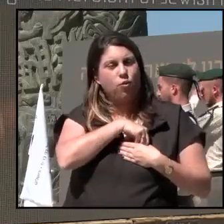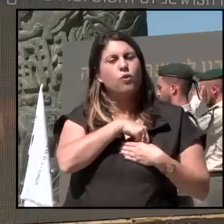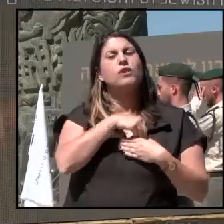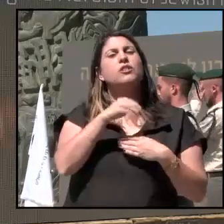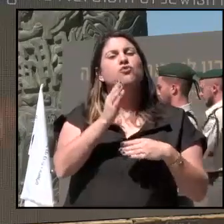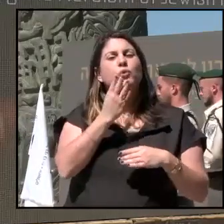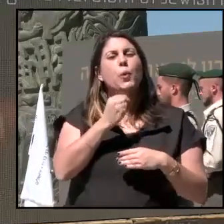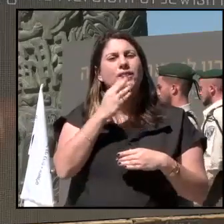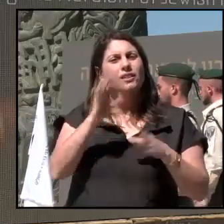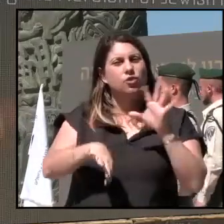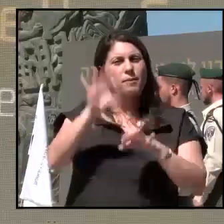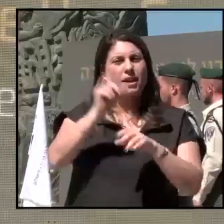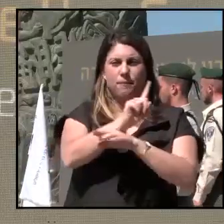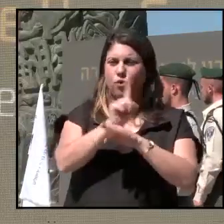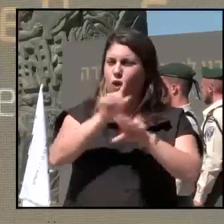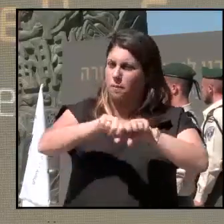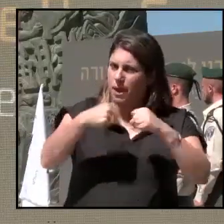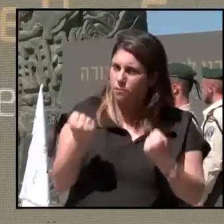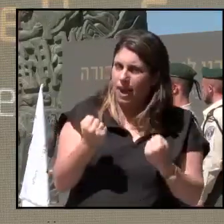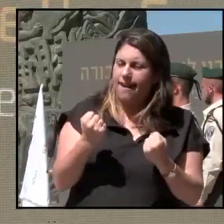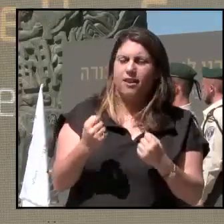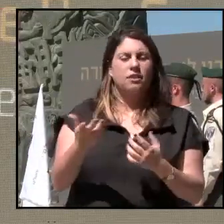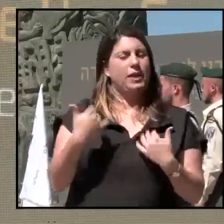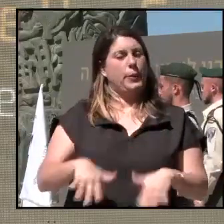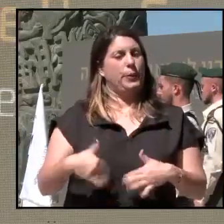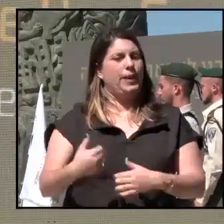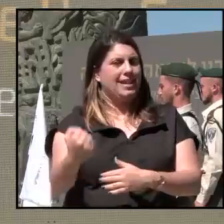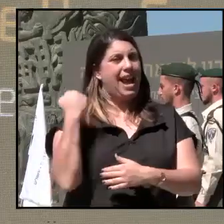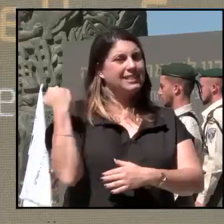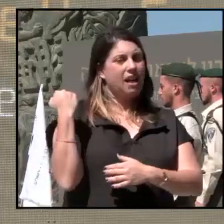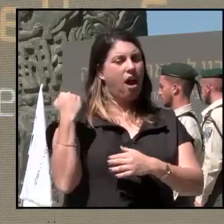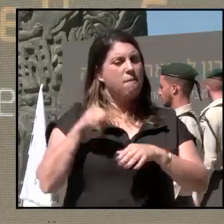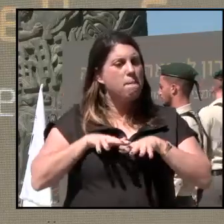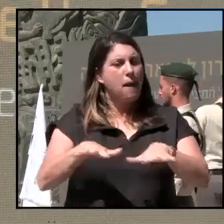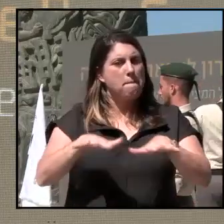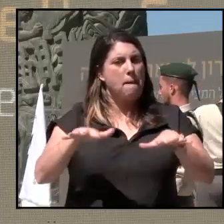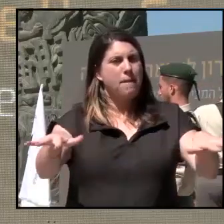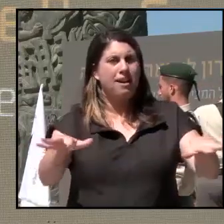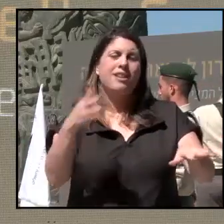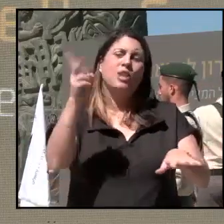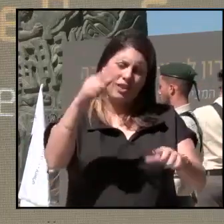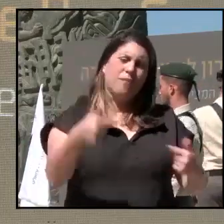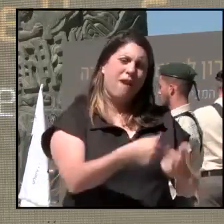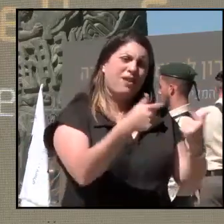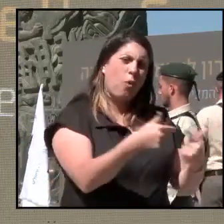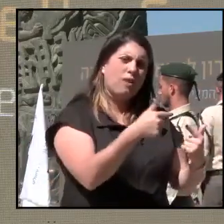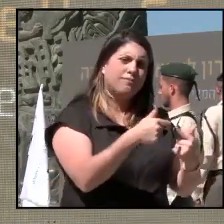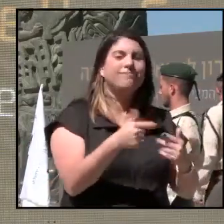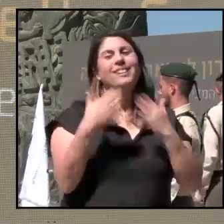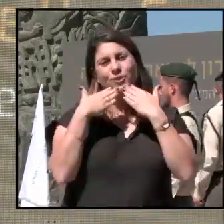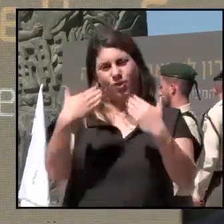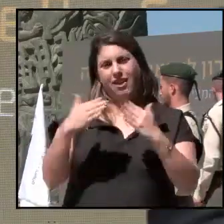שמתגלה בזמני משבר, והיא חזקה יותר מכל הוויכוחים הפנימיים הקשים שלנו. תודה